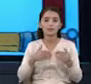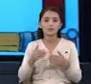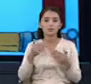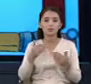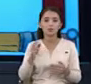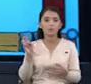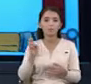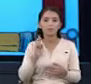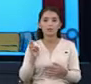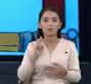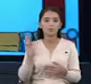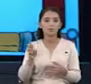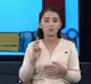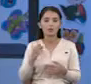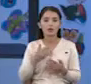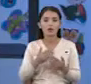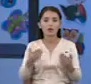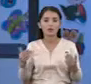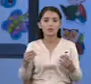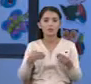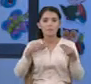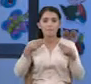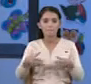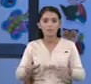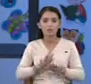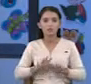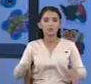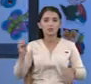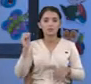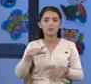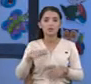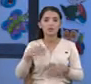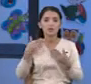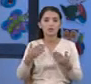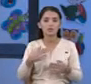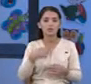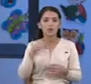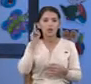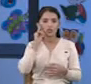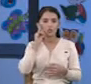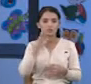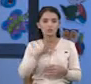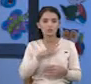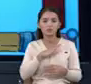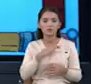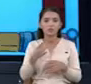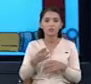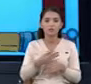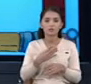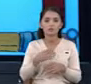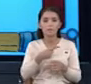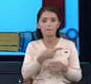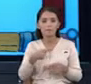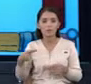Листы у нее белые-белые, они не падают с веток. На них я ошибки делаю